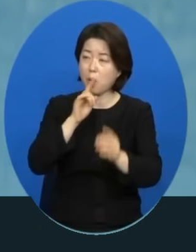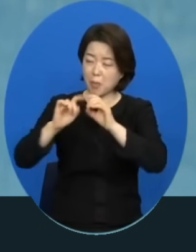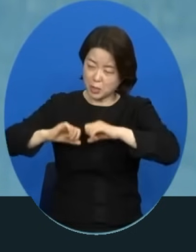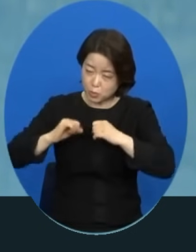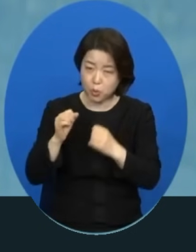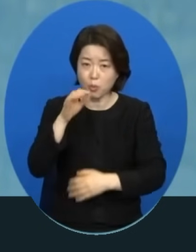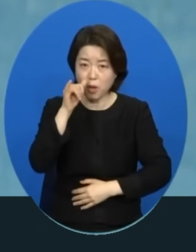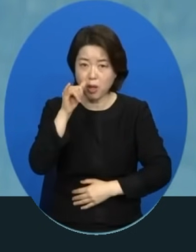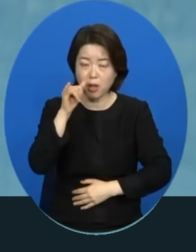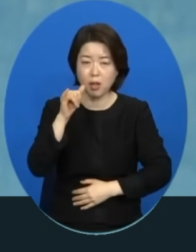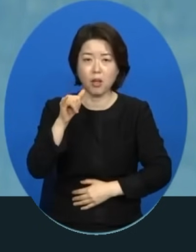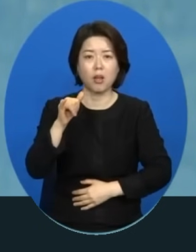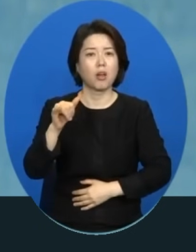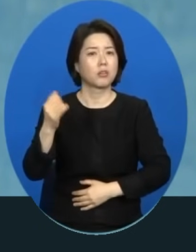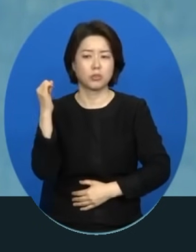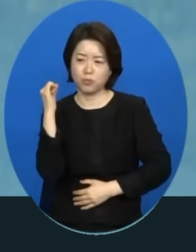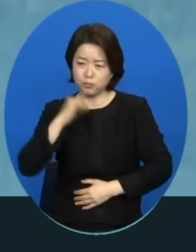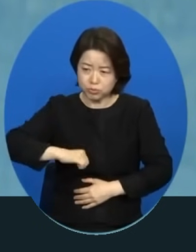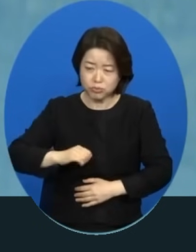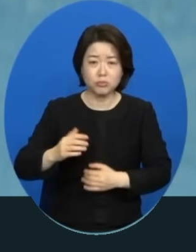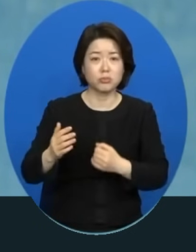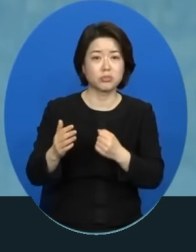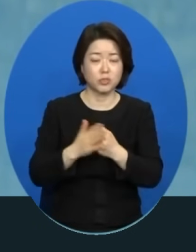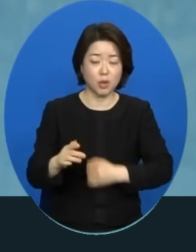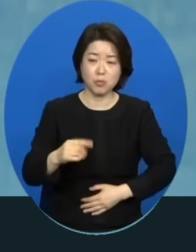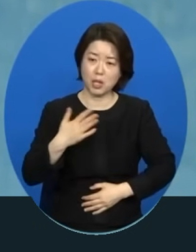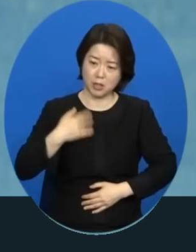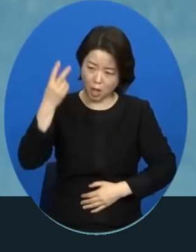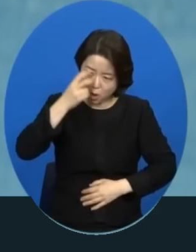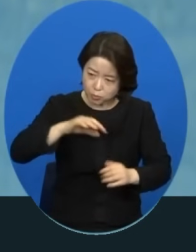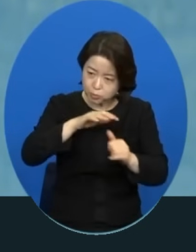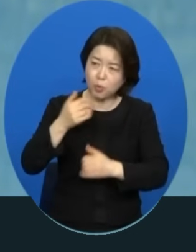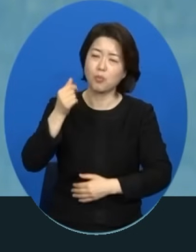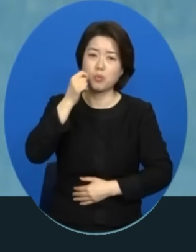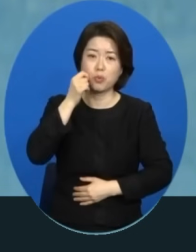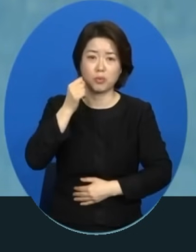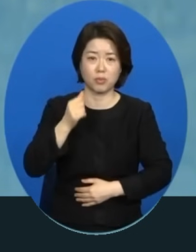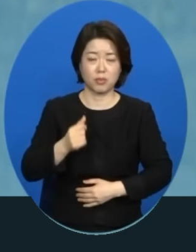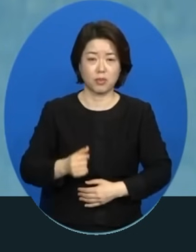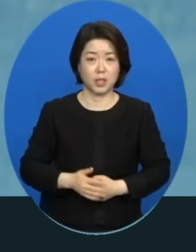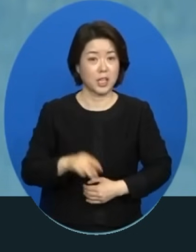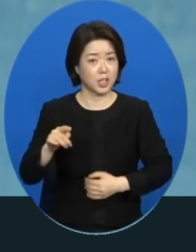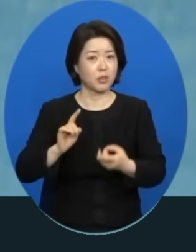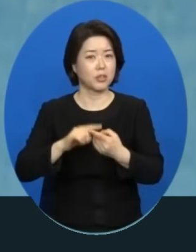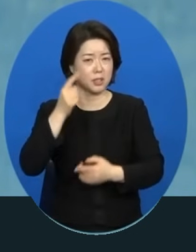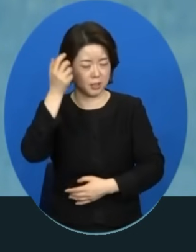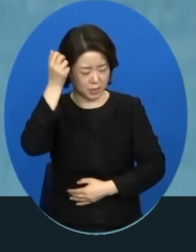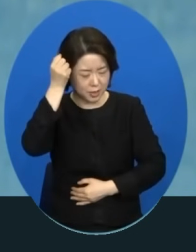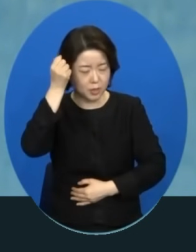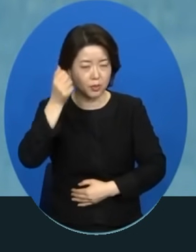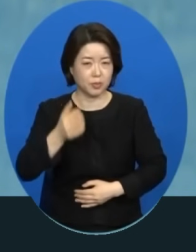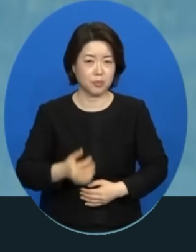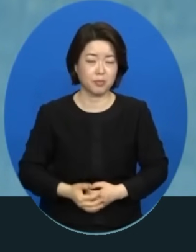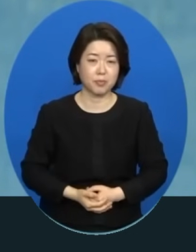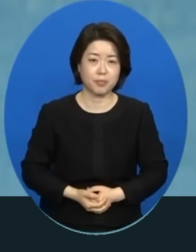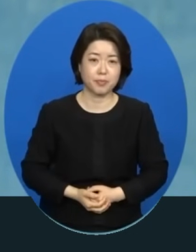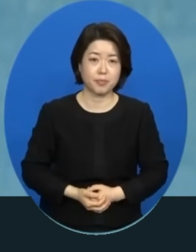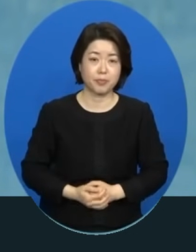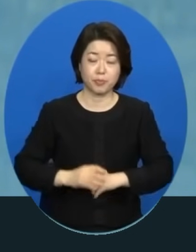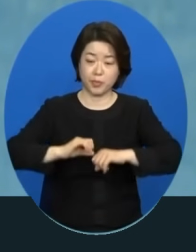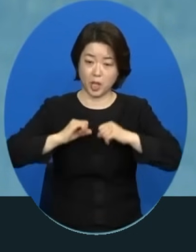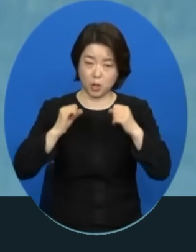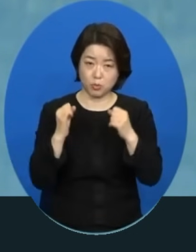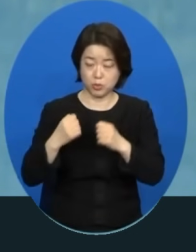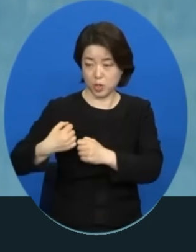들어가지 않았기 때문에 보호하실 수 없었던 것은 아닐까? 이거를 여러분 생각하셔야 돼요. 제가 오늘 이 복종이라는